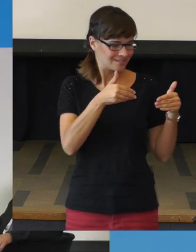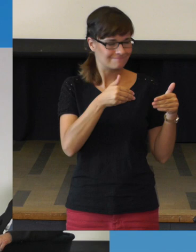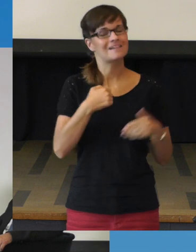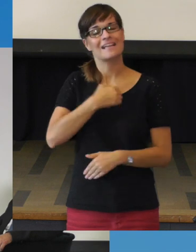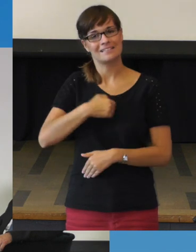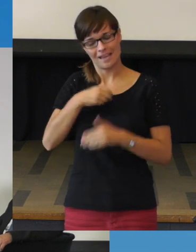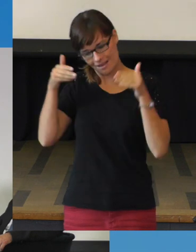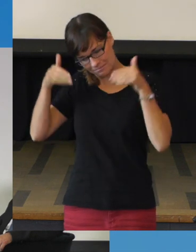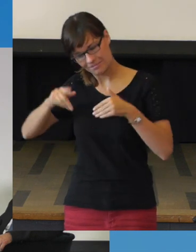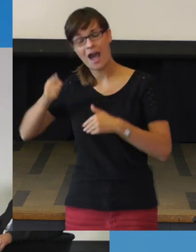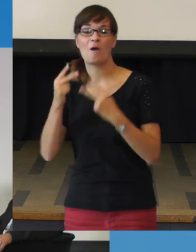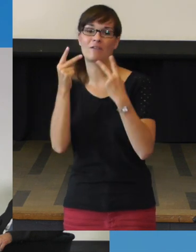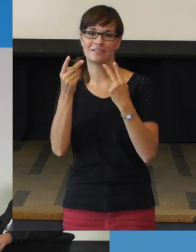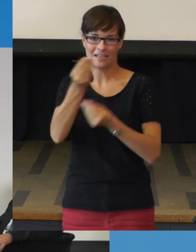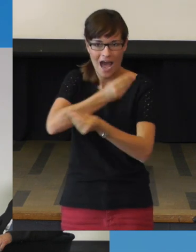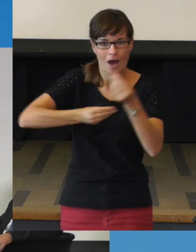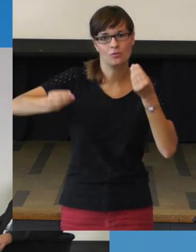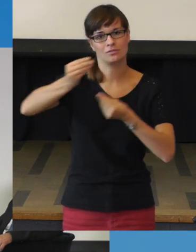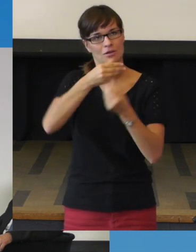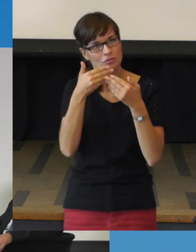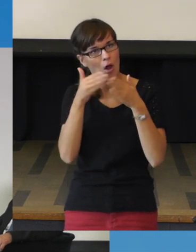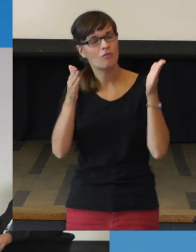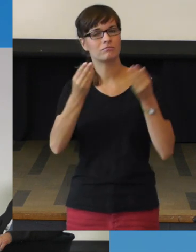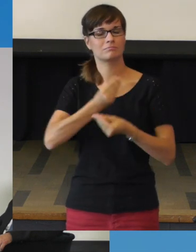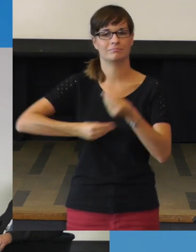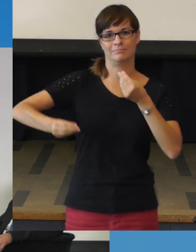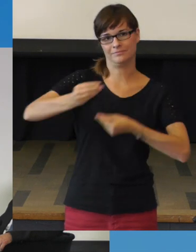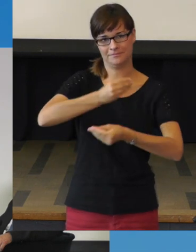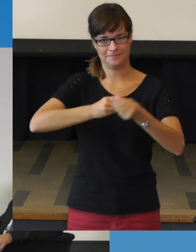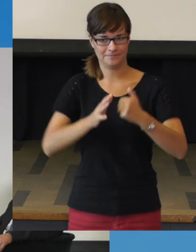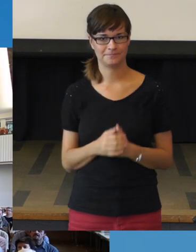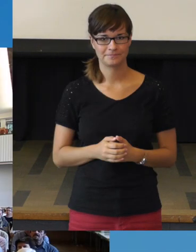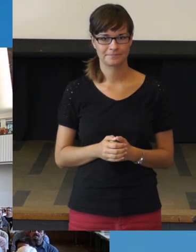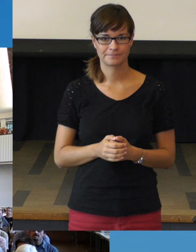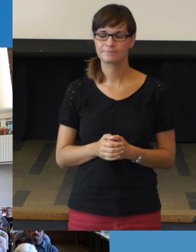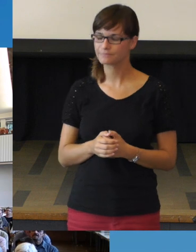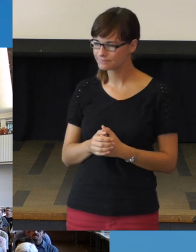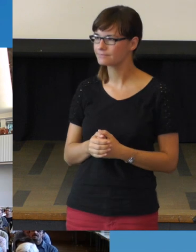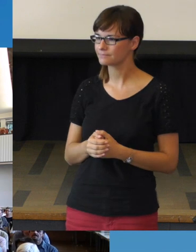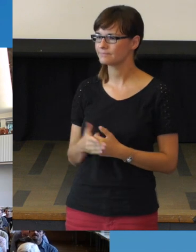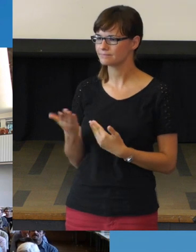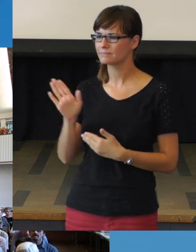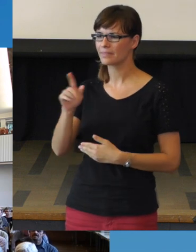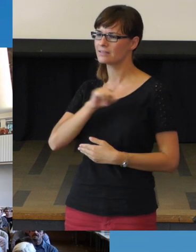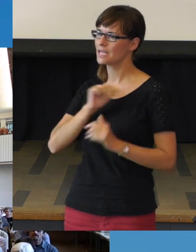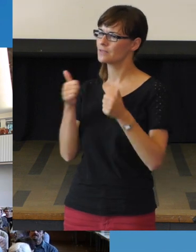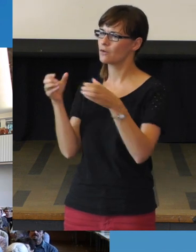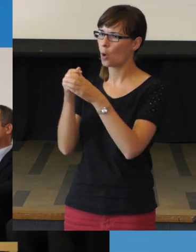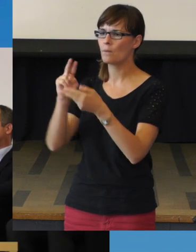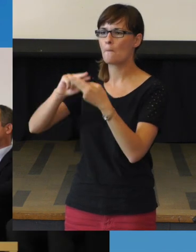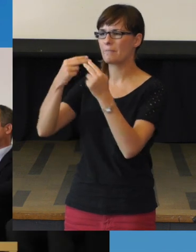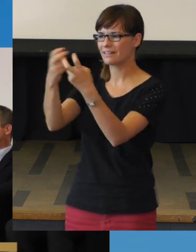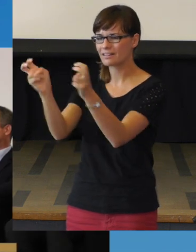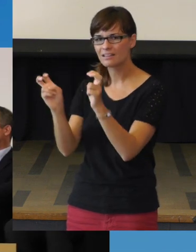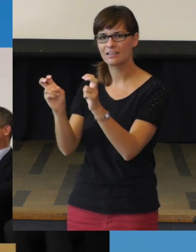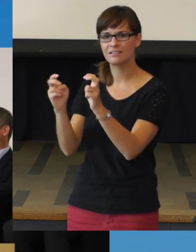austauscht. Ich glaube, es sind bei den Mitgliedern, sagen wir mal, bei dieser Altersgruppe doch auch zahlreiche Menschen, die nicht